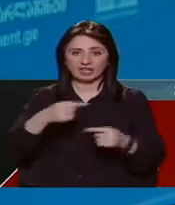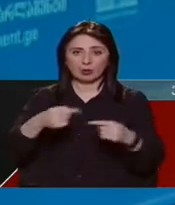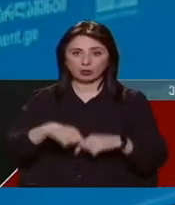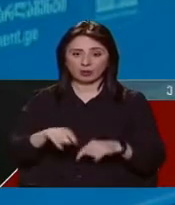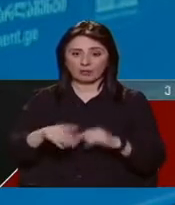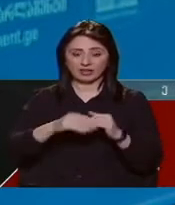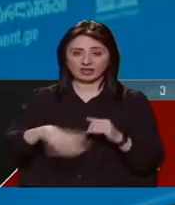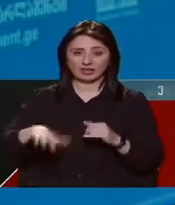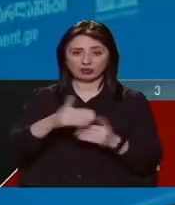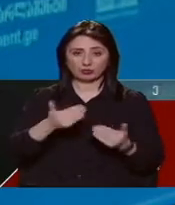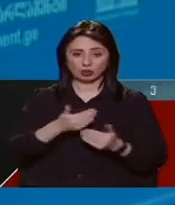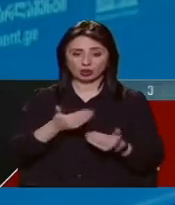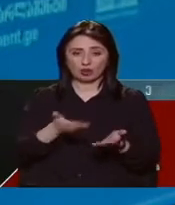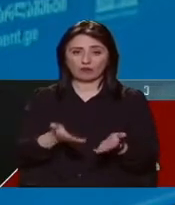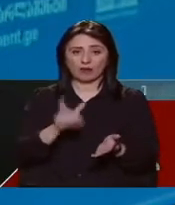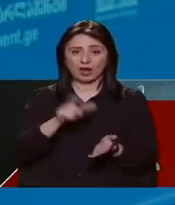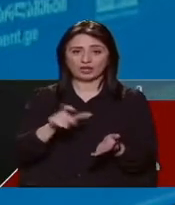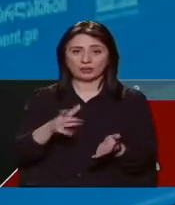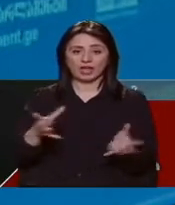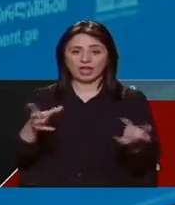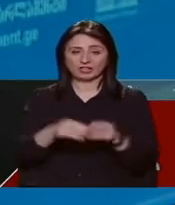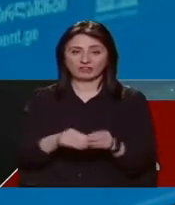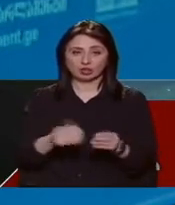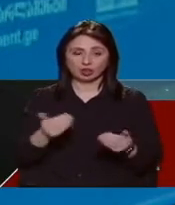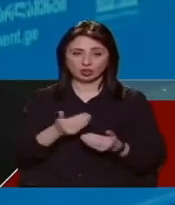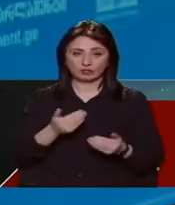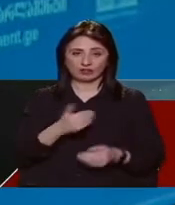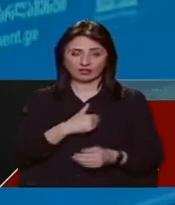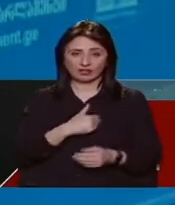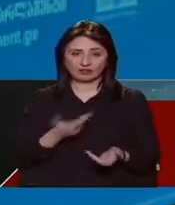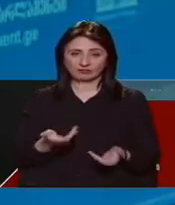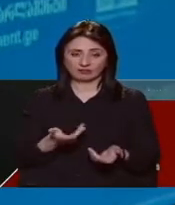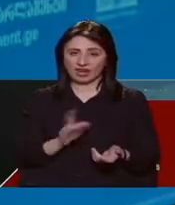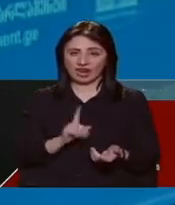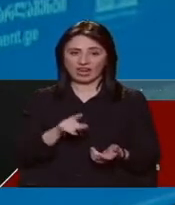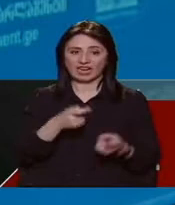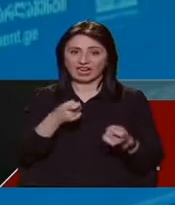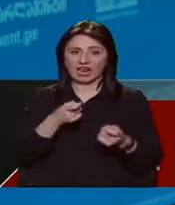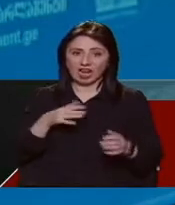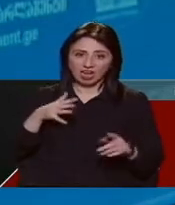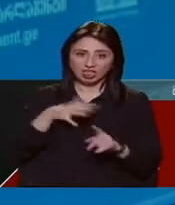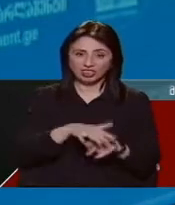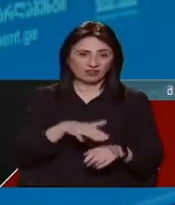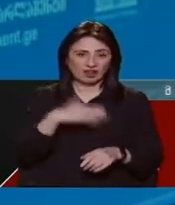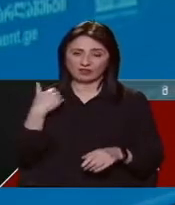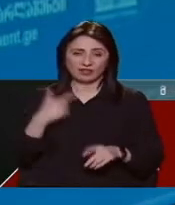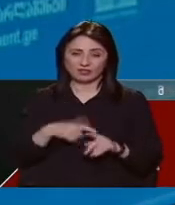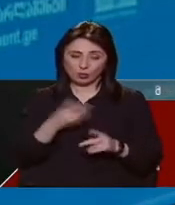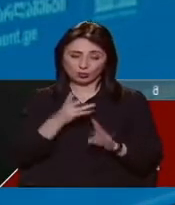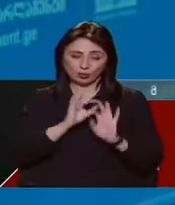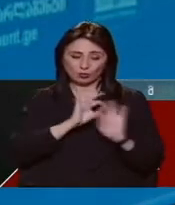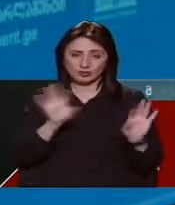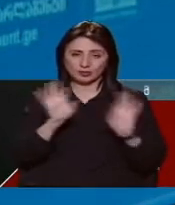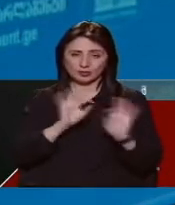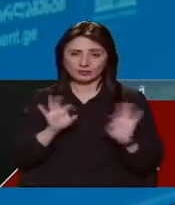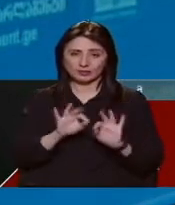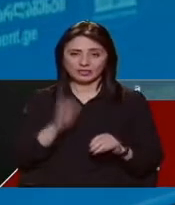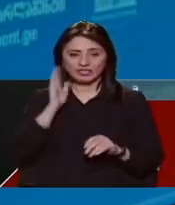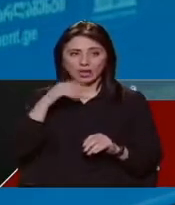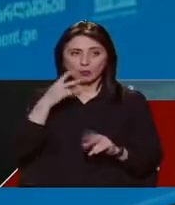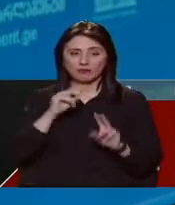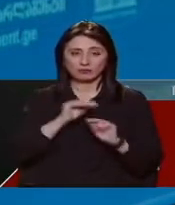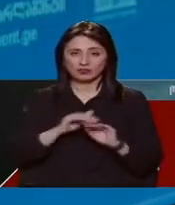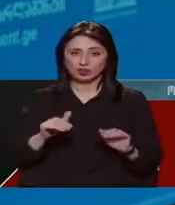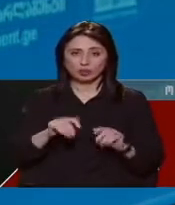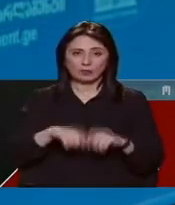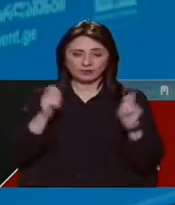შემდეგ ამ ტერიტორიებზე მცხოვრებ ადამიანებთან ერთად ცხოვრება გვინდა და არა იქ იარაღით შესვლა, რომელიც გამორიცხავს ჩვენ შორის სამომავლო